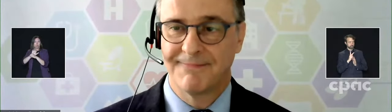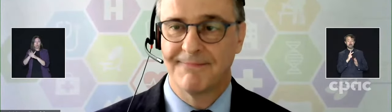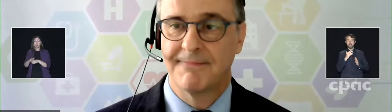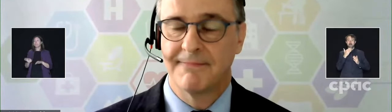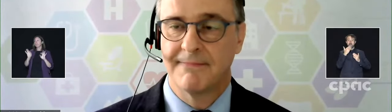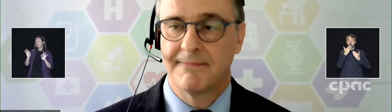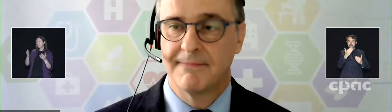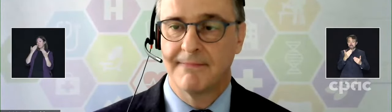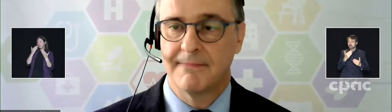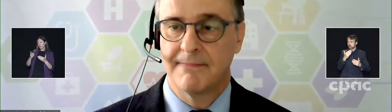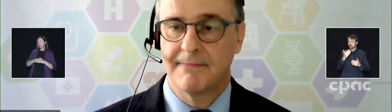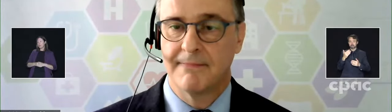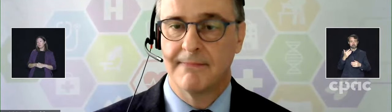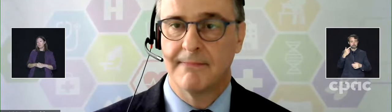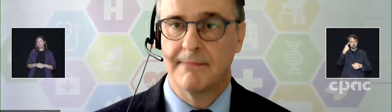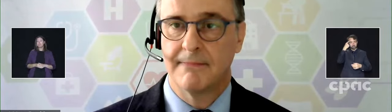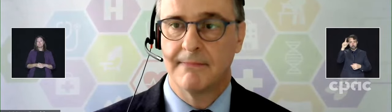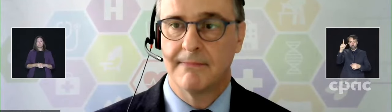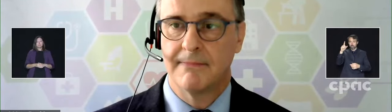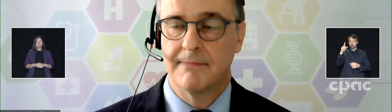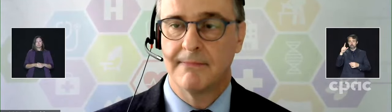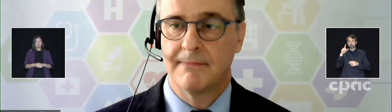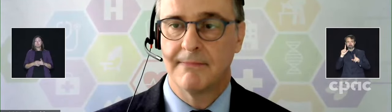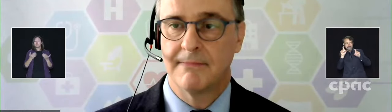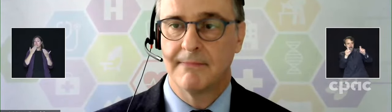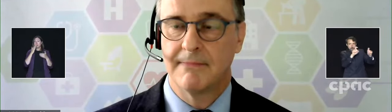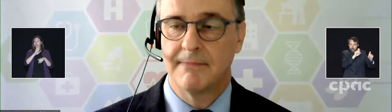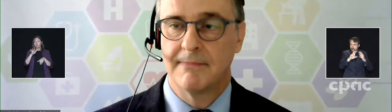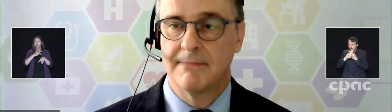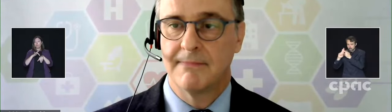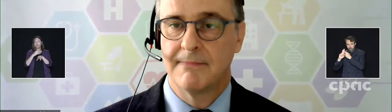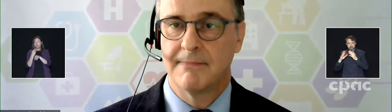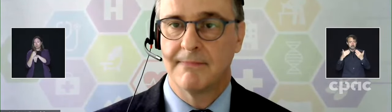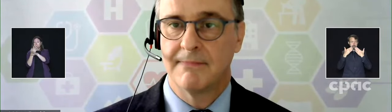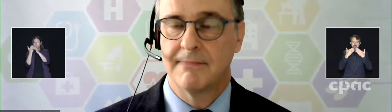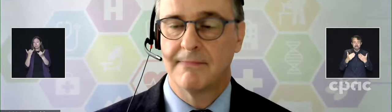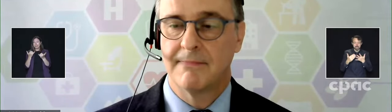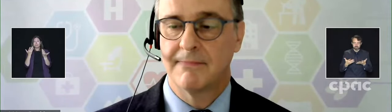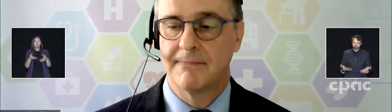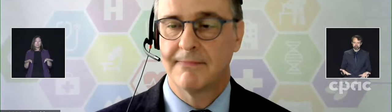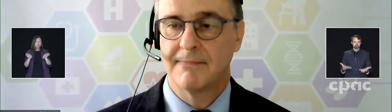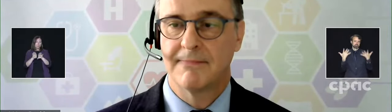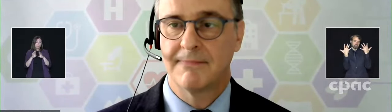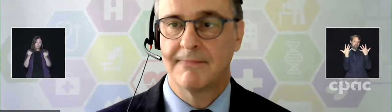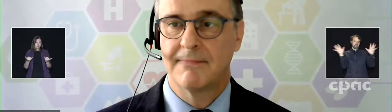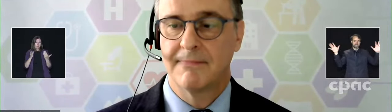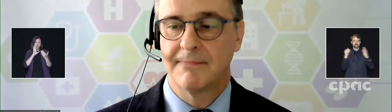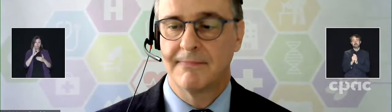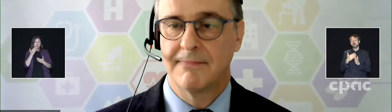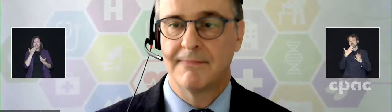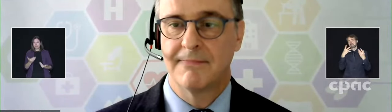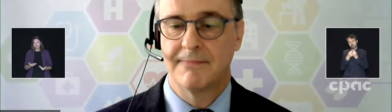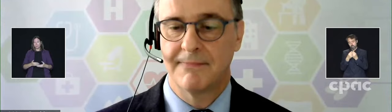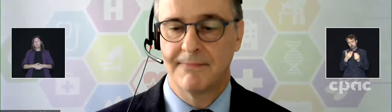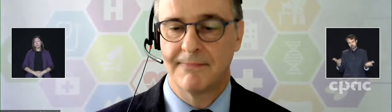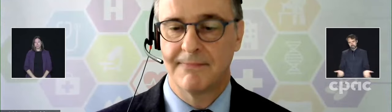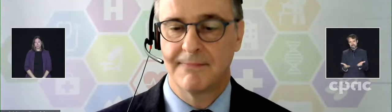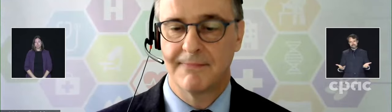questions aussi à la fin. Merci pour votre disponibilité. C'est ce qui met fin à cette séance d'information. Merci beaucoup d'avoir été là.